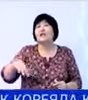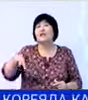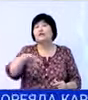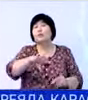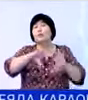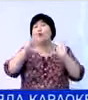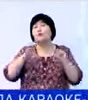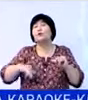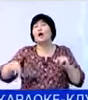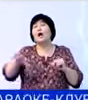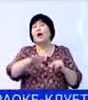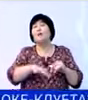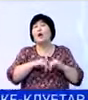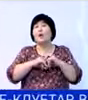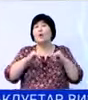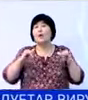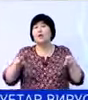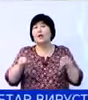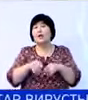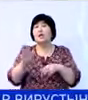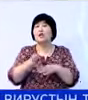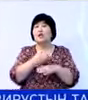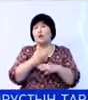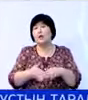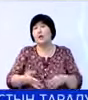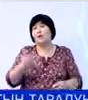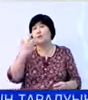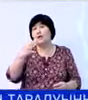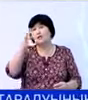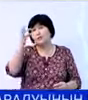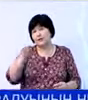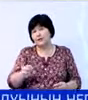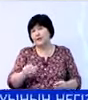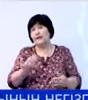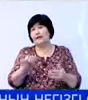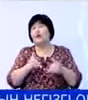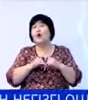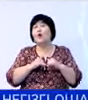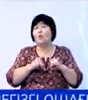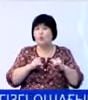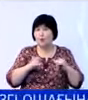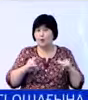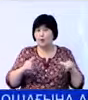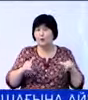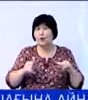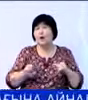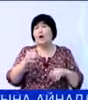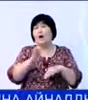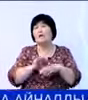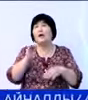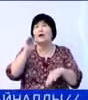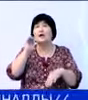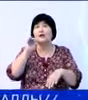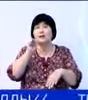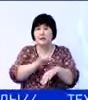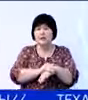бойынша аймақтардың өсім қарқынына қарай бөлгенде 5%-ке дейінгі өсім аймағына жатады. Өсу қарқыны